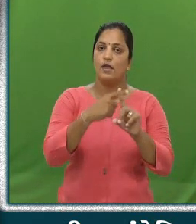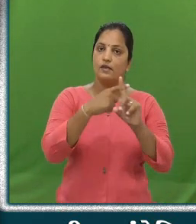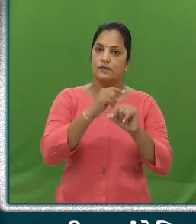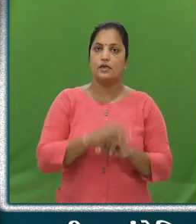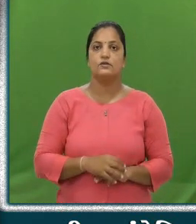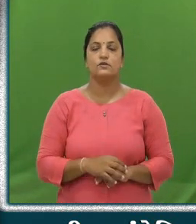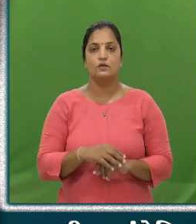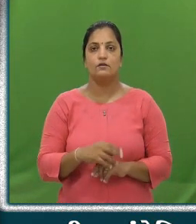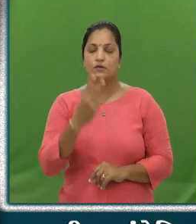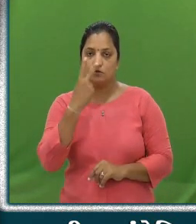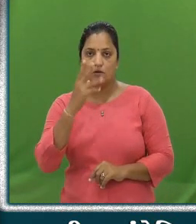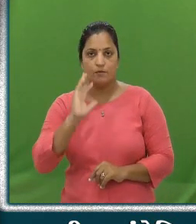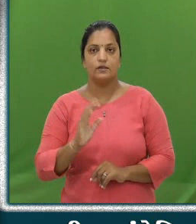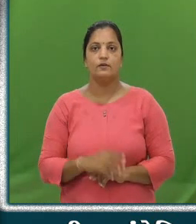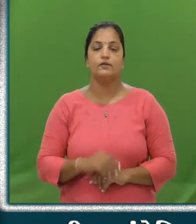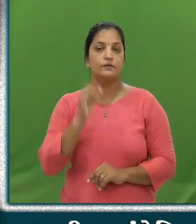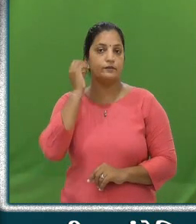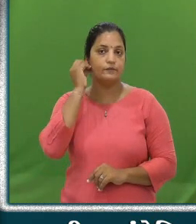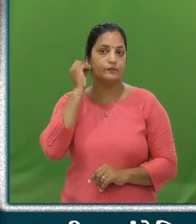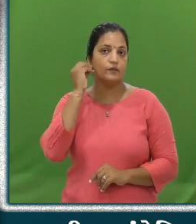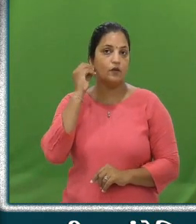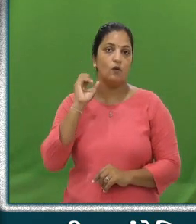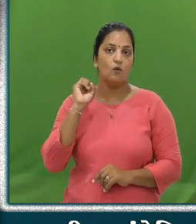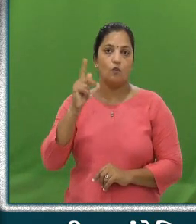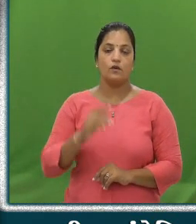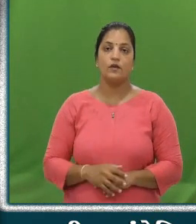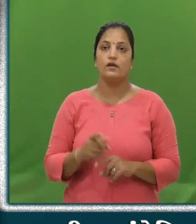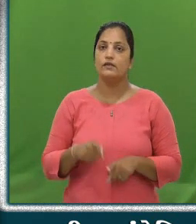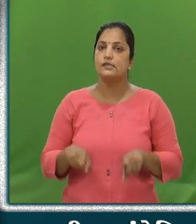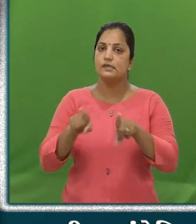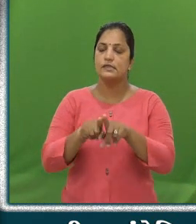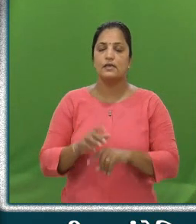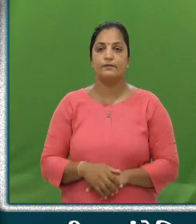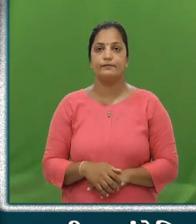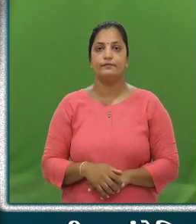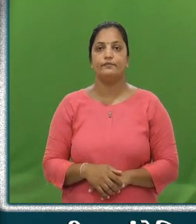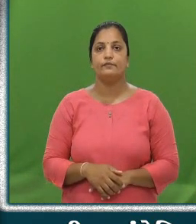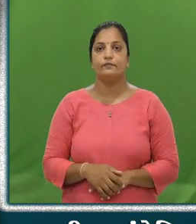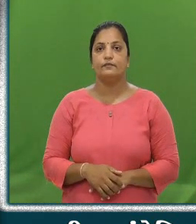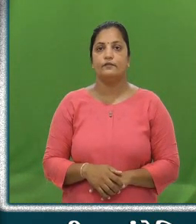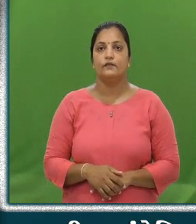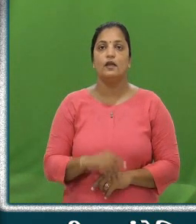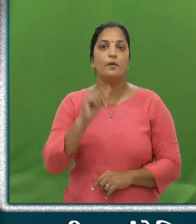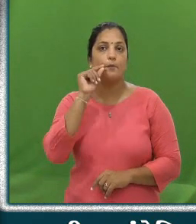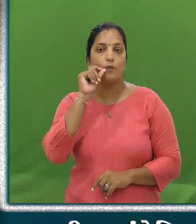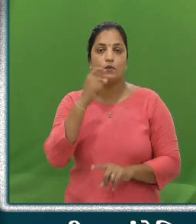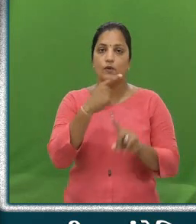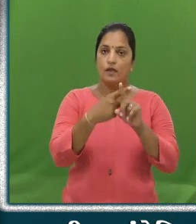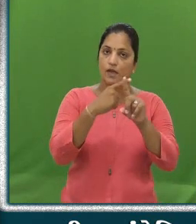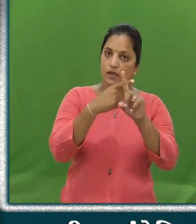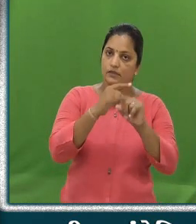જ રંગસૂત્ર જોવા મળતા હોય છે બરોબર એટલે આ રીતે જે કહેવામાં આવે છે કે પુરુષના